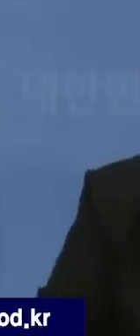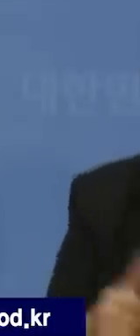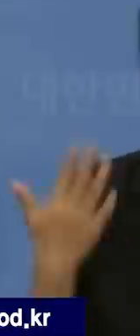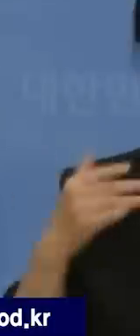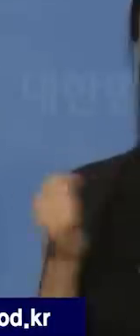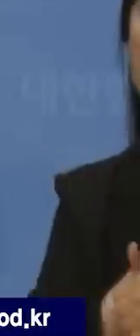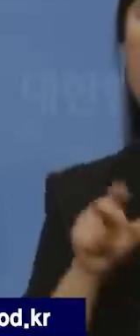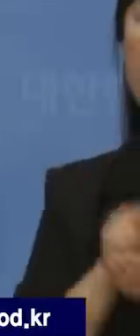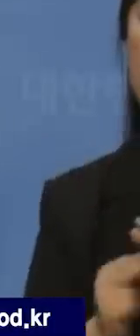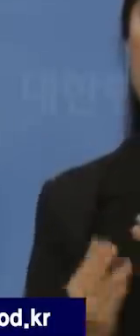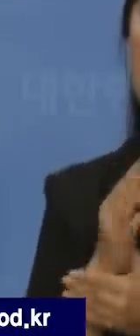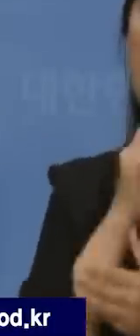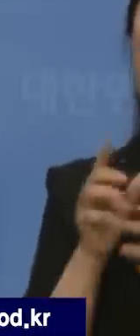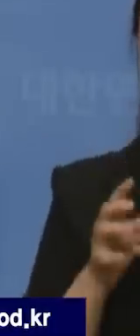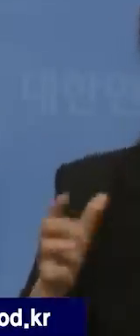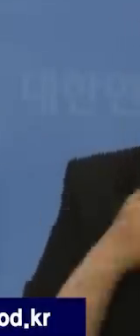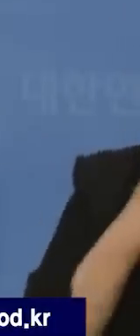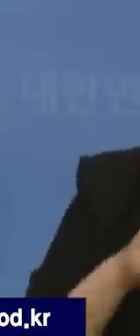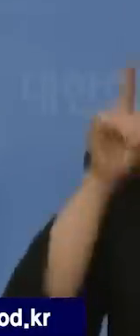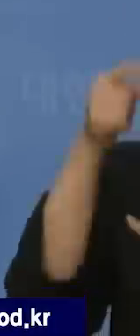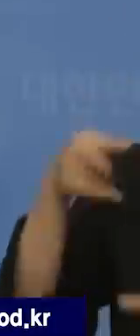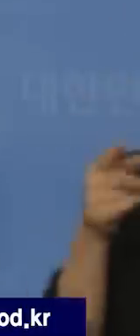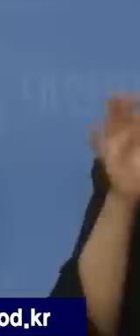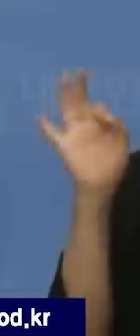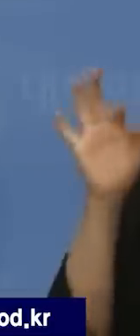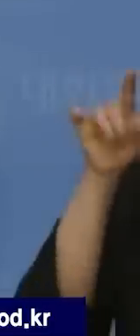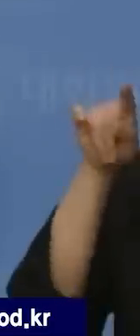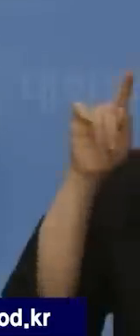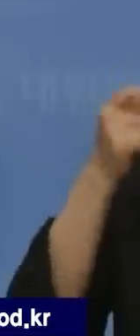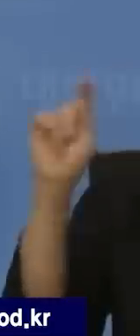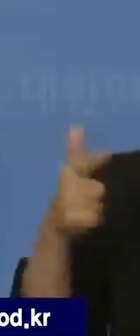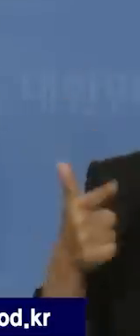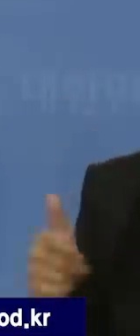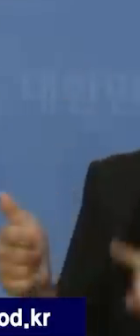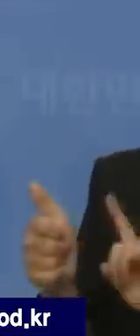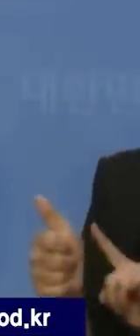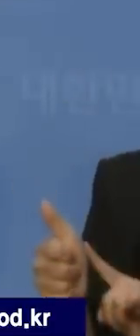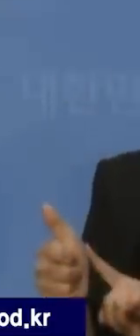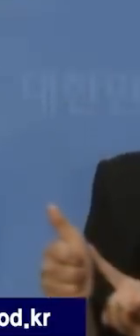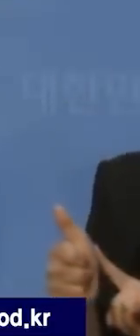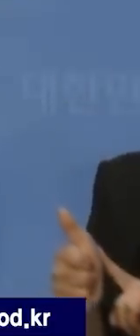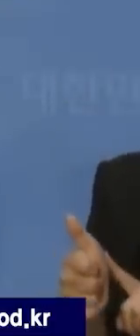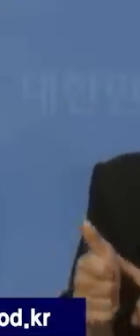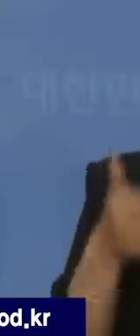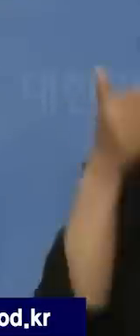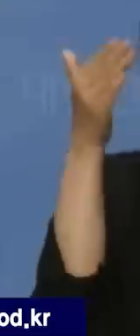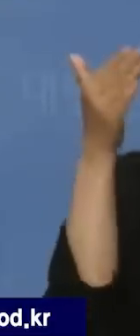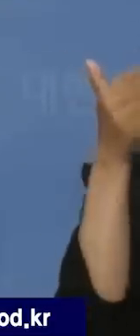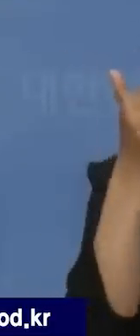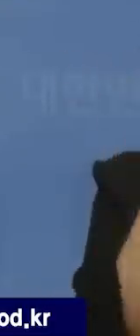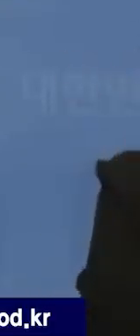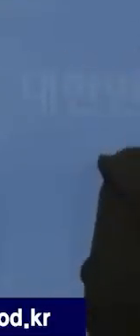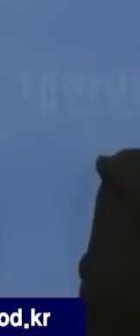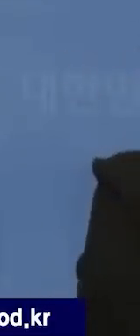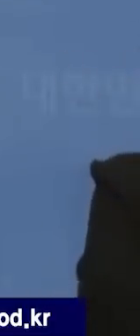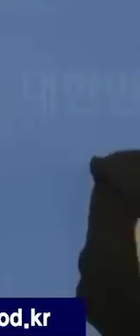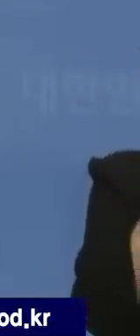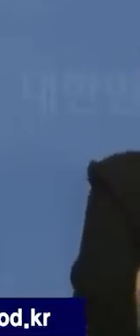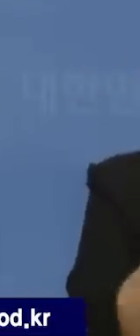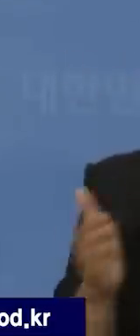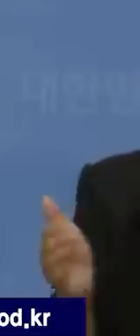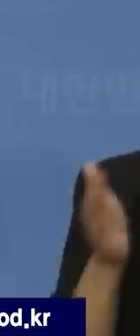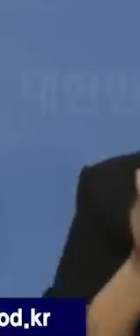학폭 등 온갖 논란에 휩싸여 있는 이동관 특보에 대한 집착을 내려놓기